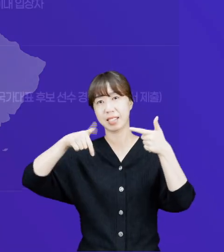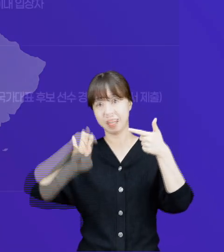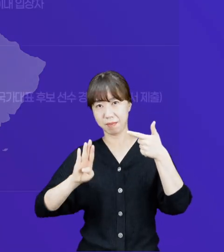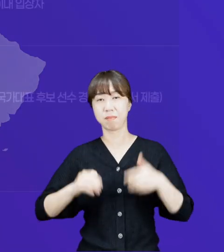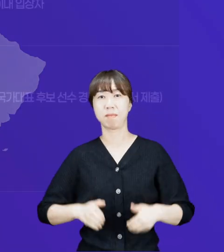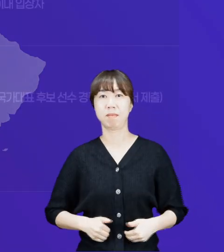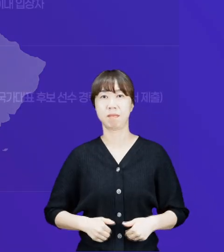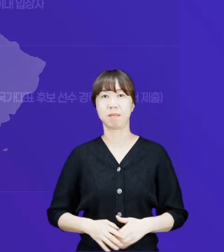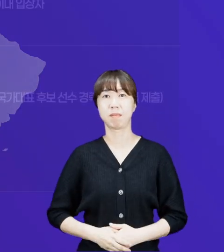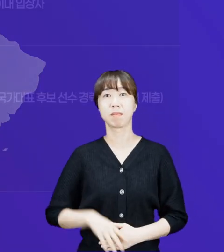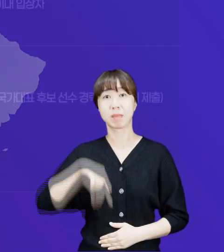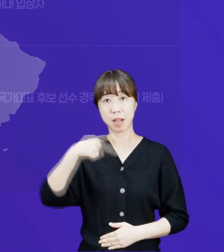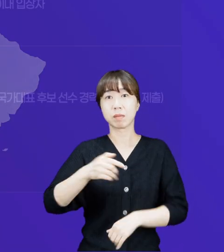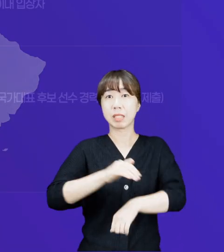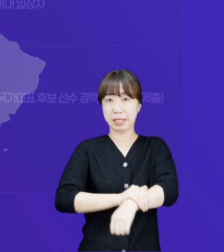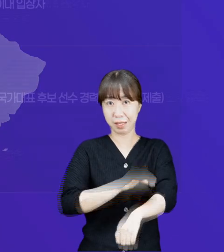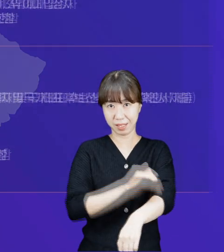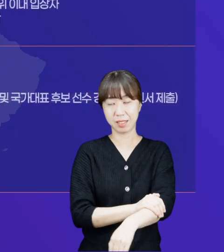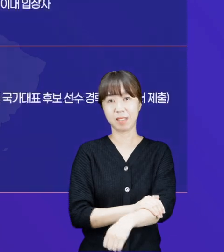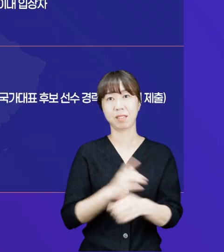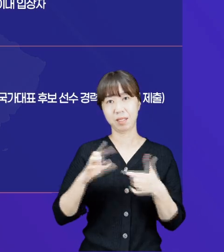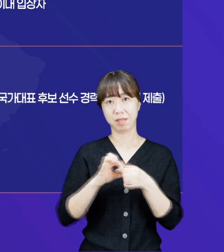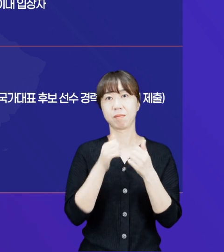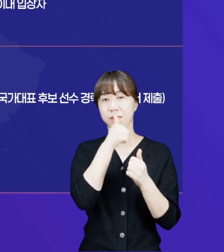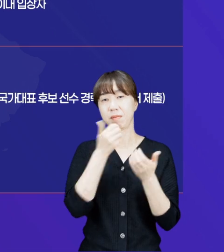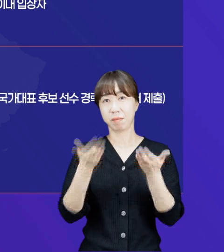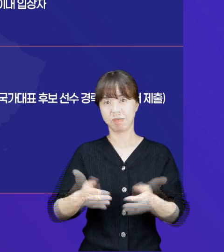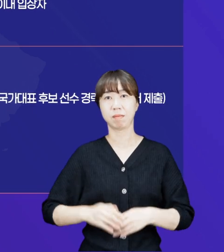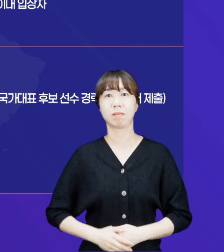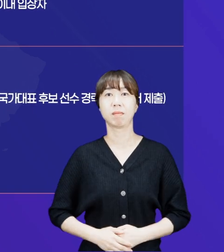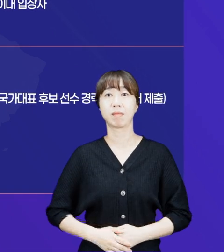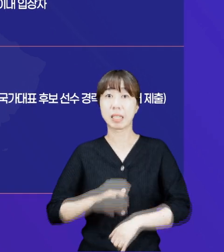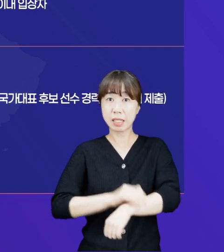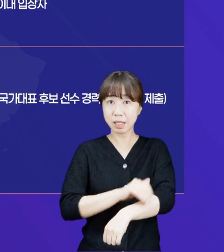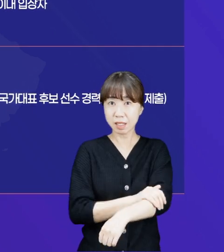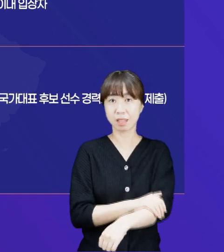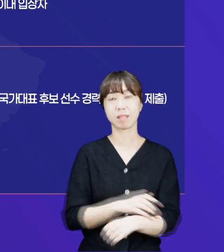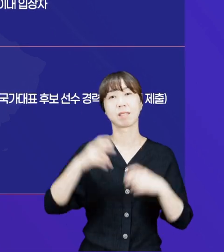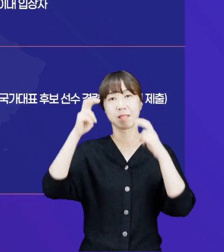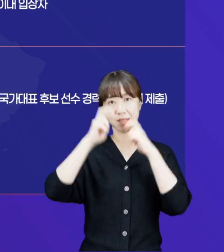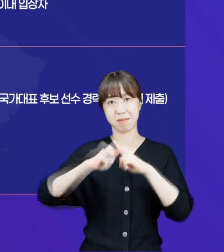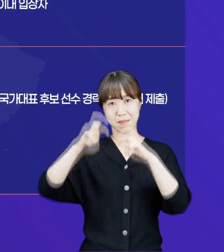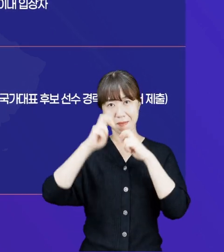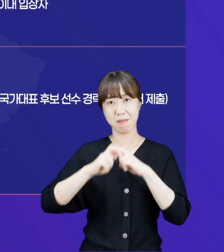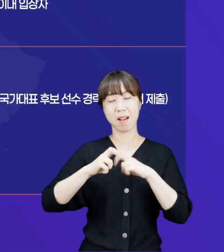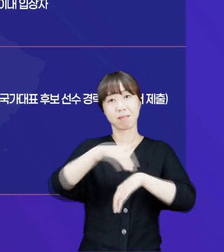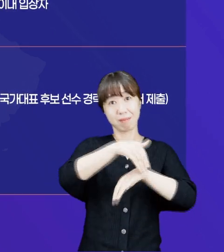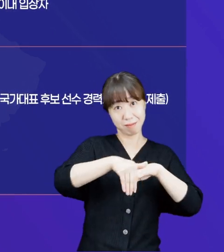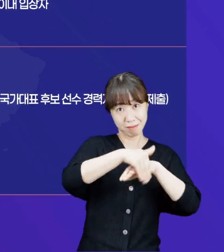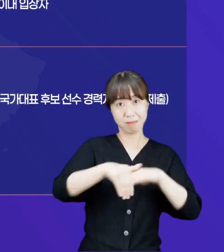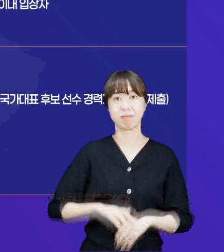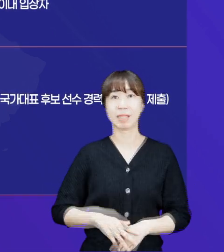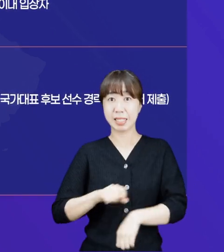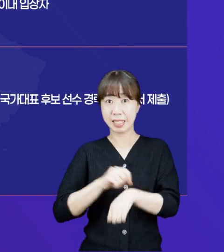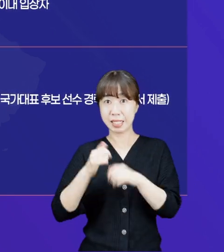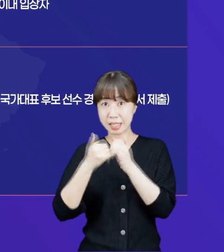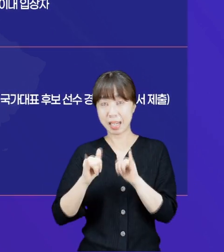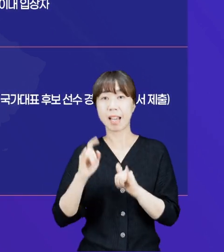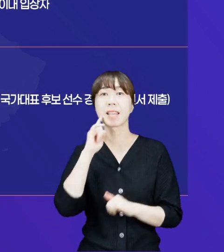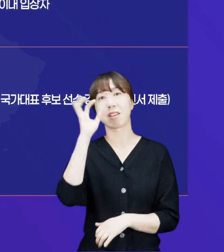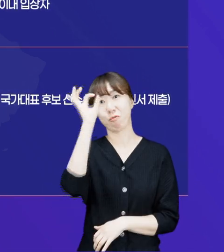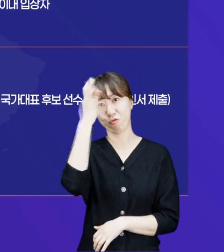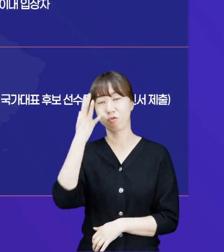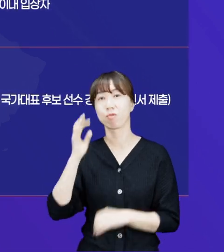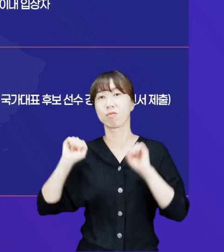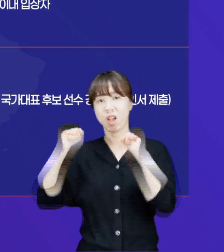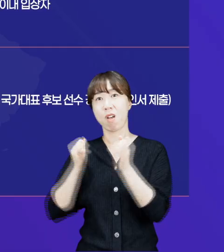실기, 실적입니다. 실기 전형은 음악 공연기획학부, 특기자 전형은 예술 크리에이티브학부와 체육학과 모집